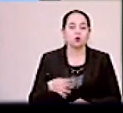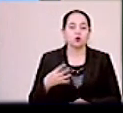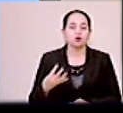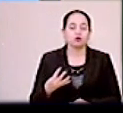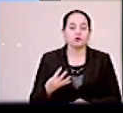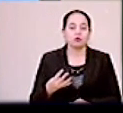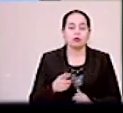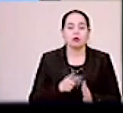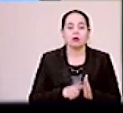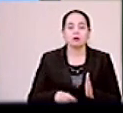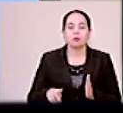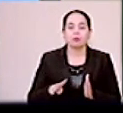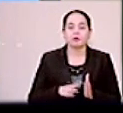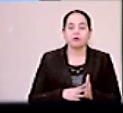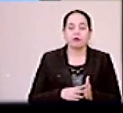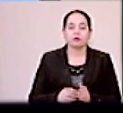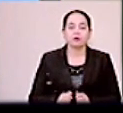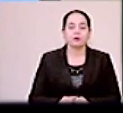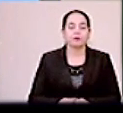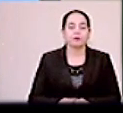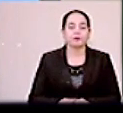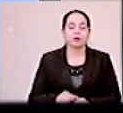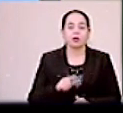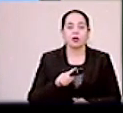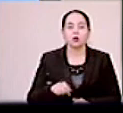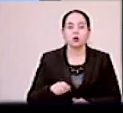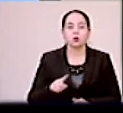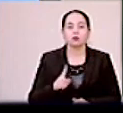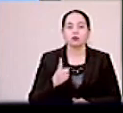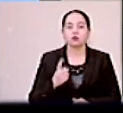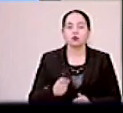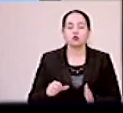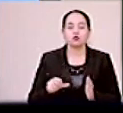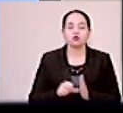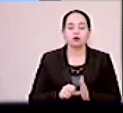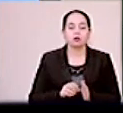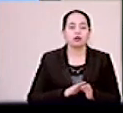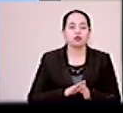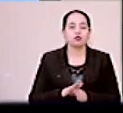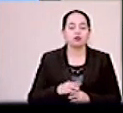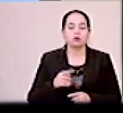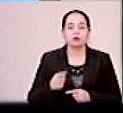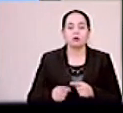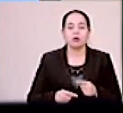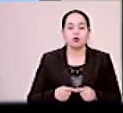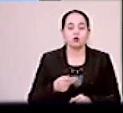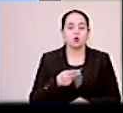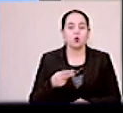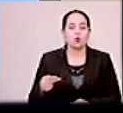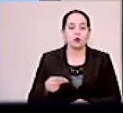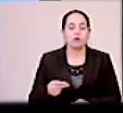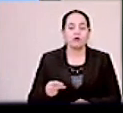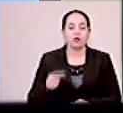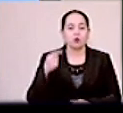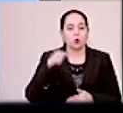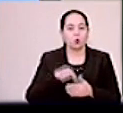44 79. Номер 106. Решите следующее уравнение устно. Здесь,